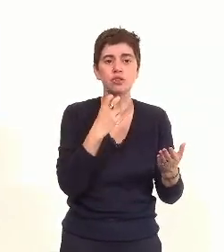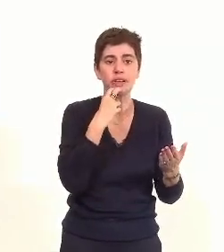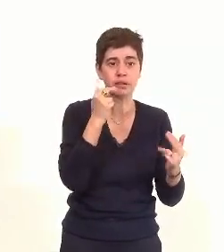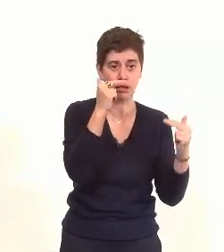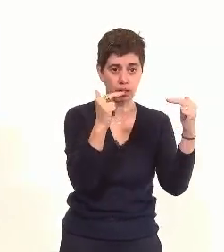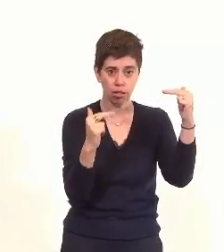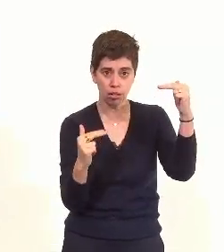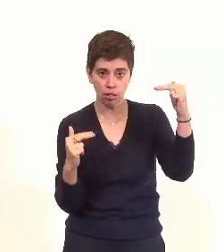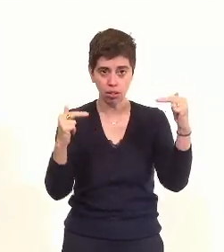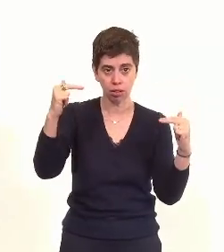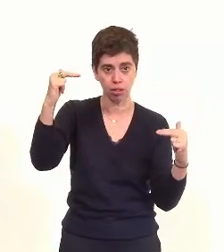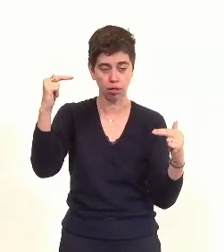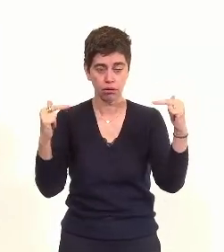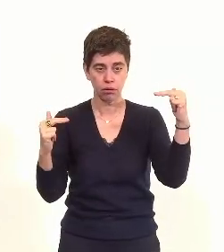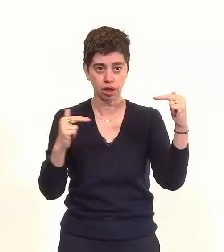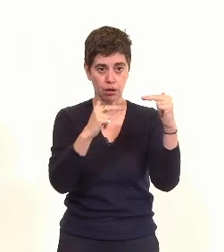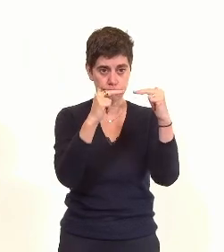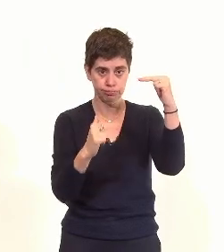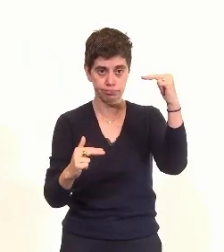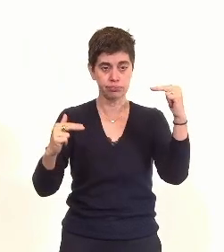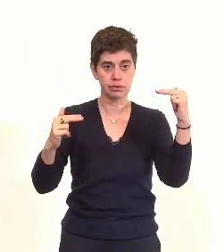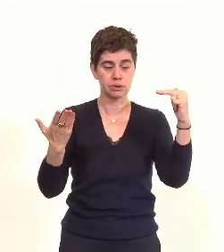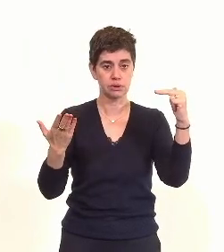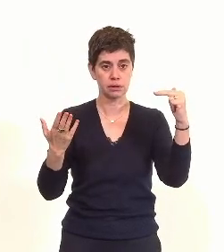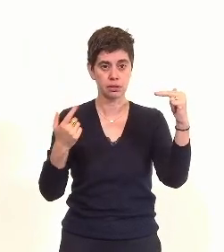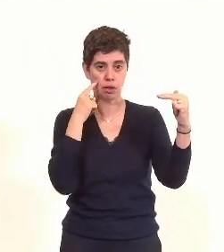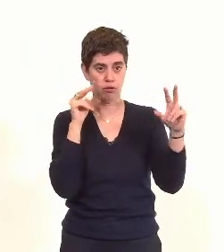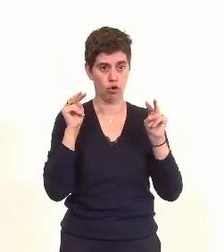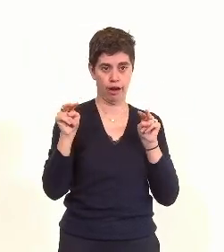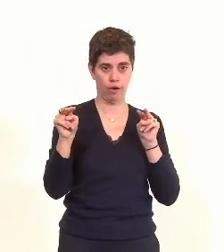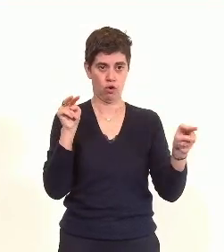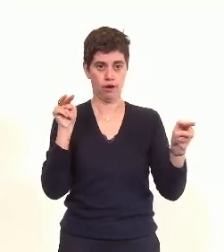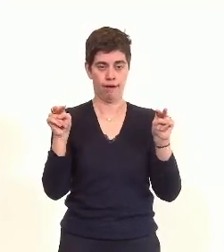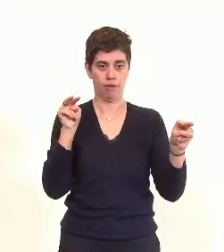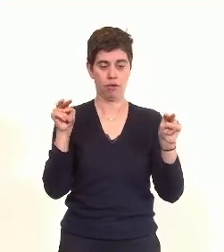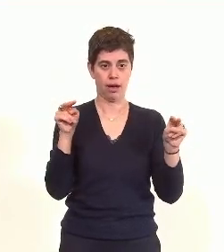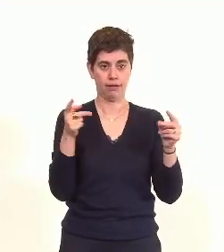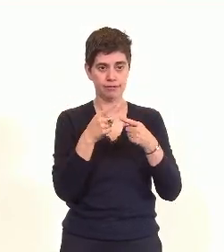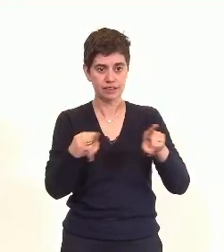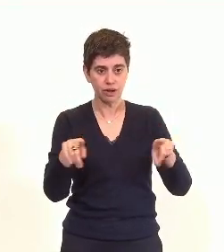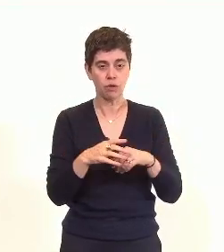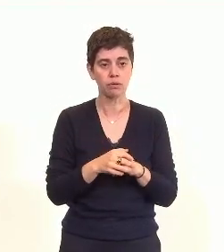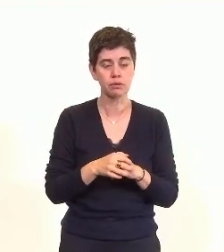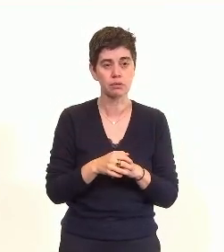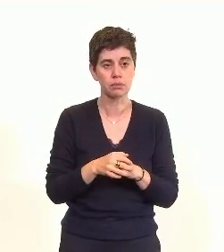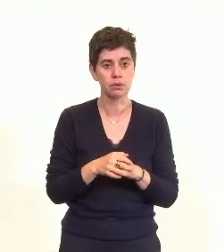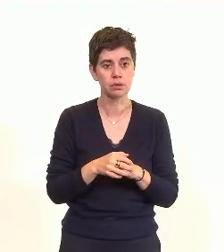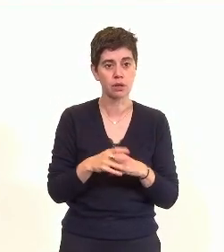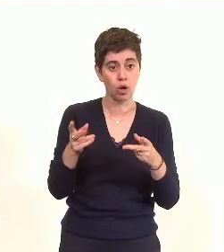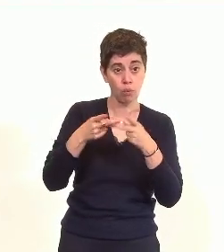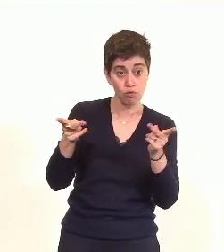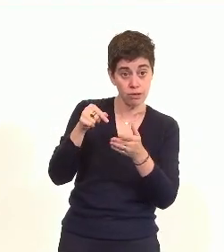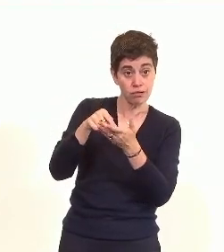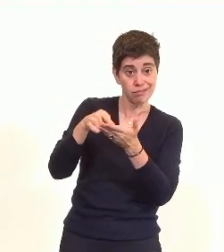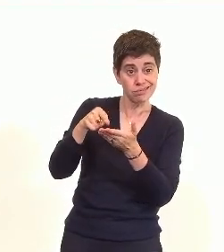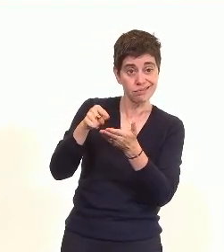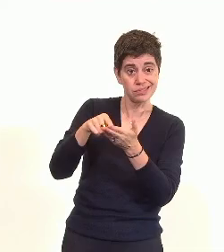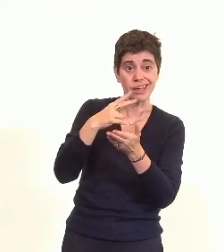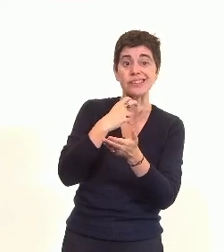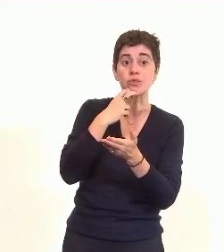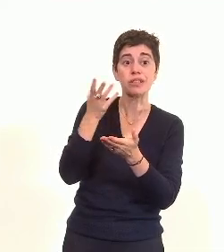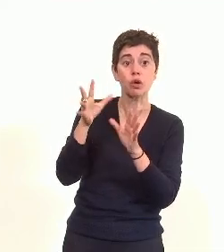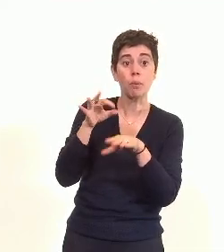différents étages, et une asymétrie dans la manière de considérer, dans la manière d'accompagner ces publics autour de ces enjeux-là. En quoi est-ce que la Convention,